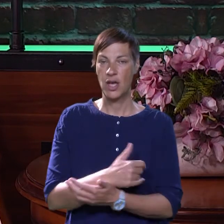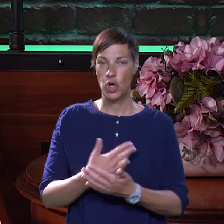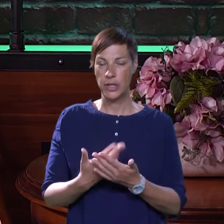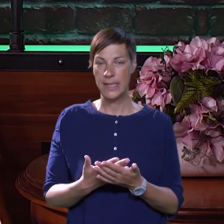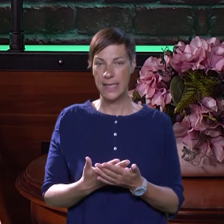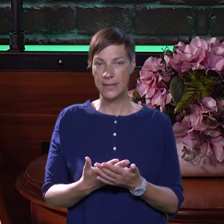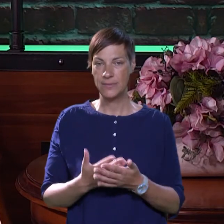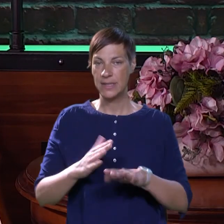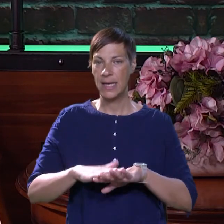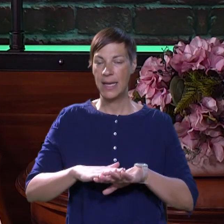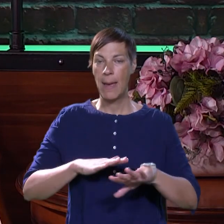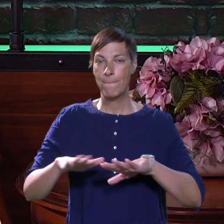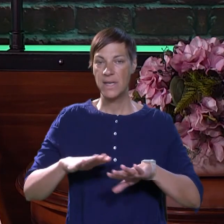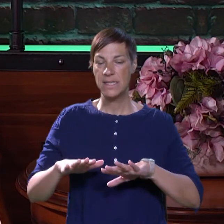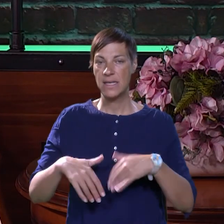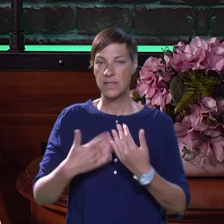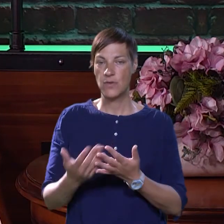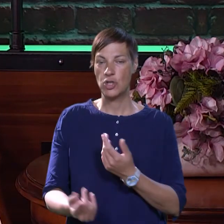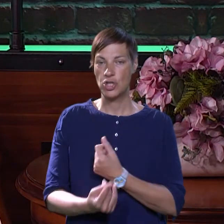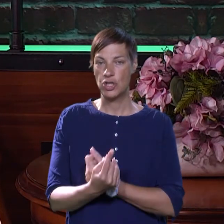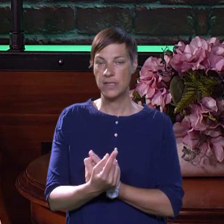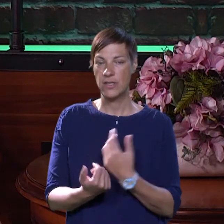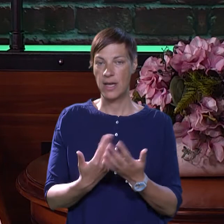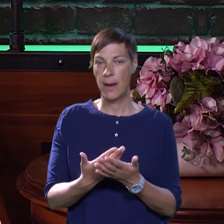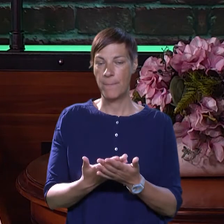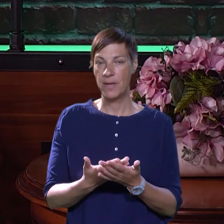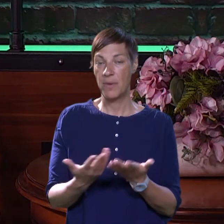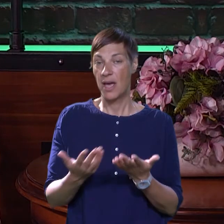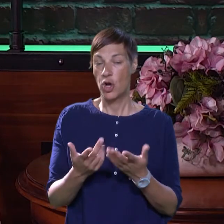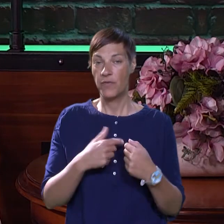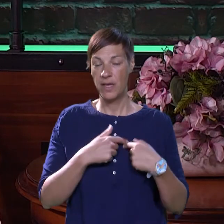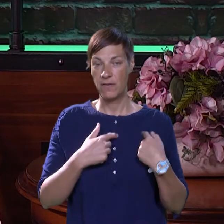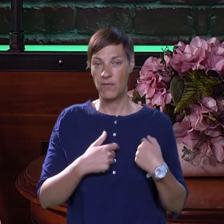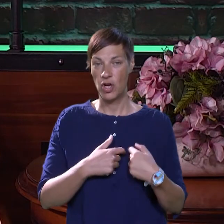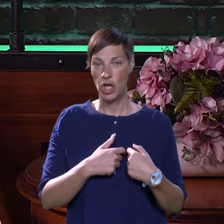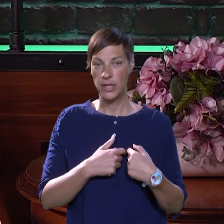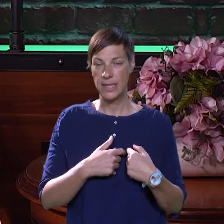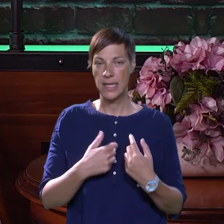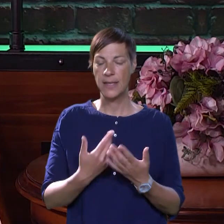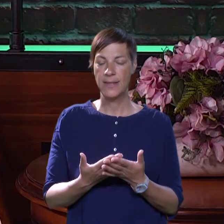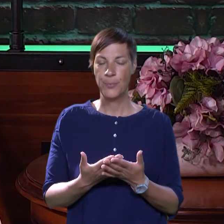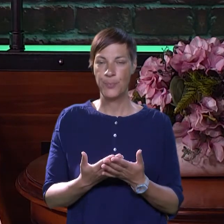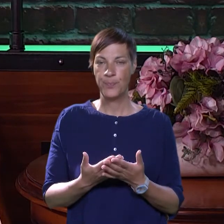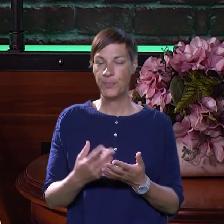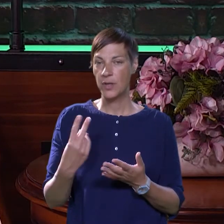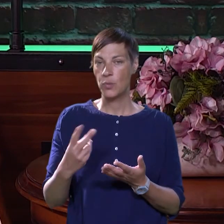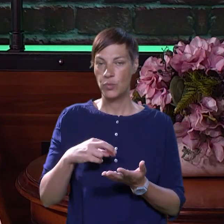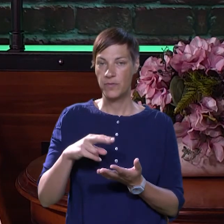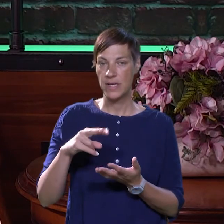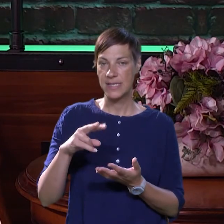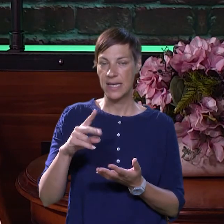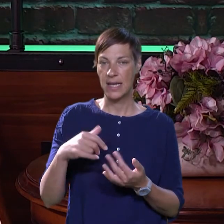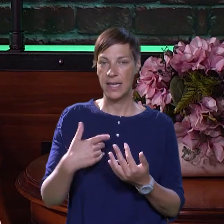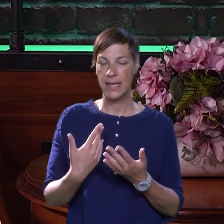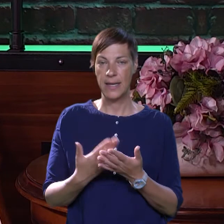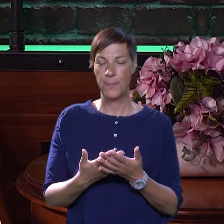dakle, na ministarstvo. Ono što se događa je da, primjer, ako vi volontirate i u dva skalina